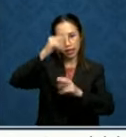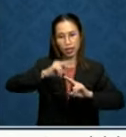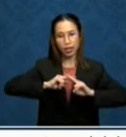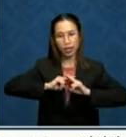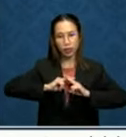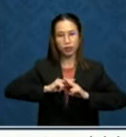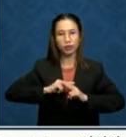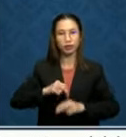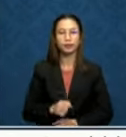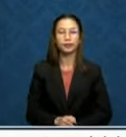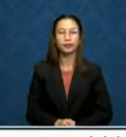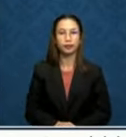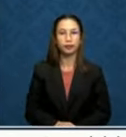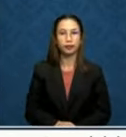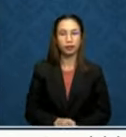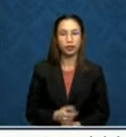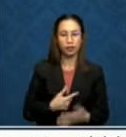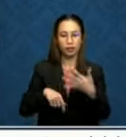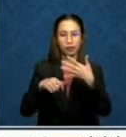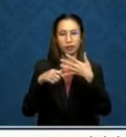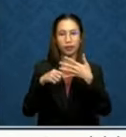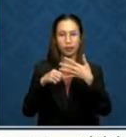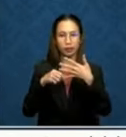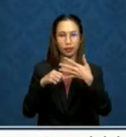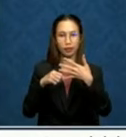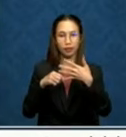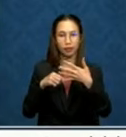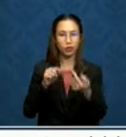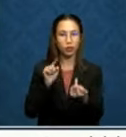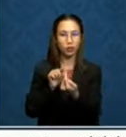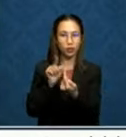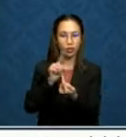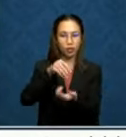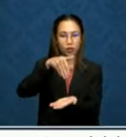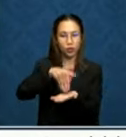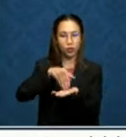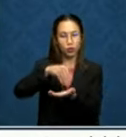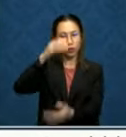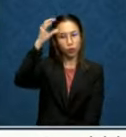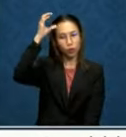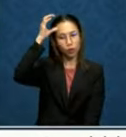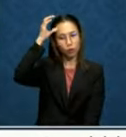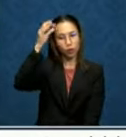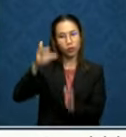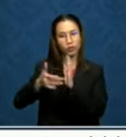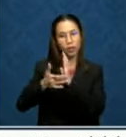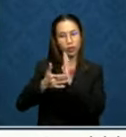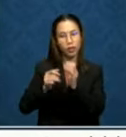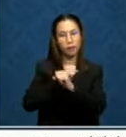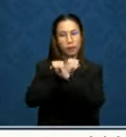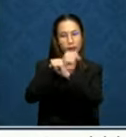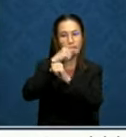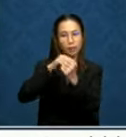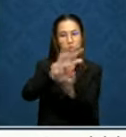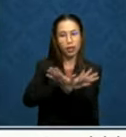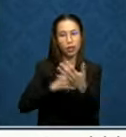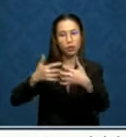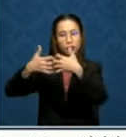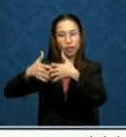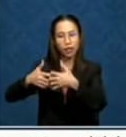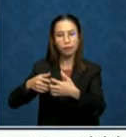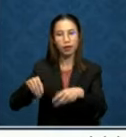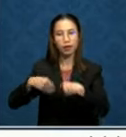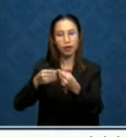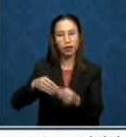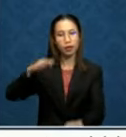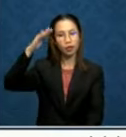างประเทศและด้านที่5ด้านการเป็นศูนย์ข้อมูลความรู้ด้านเทคโนโลยีป้องกันประเทศและอุตสาหกรรมป้องกันประเทศให้แก่กระทรวง